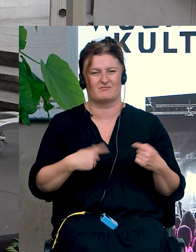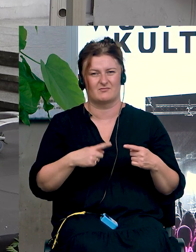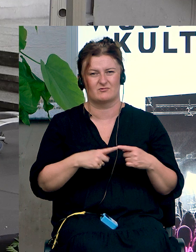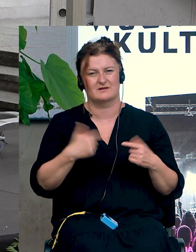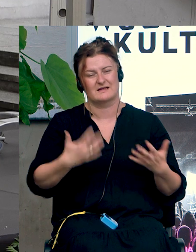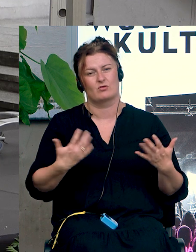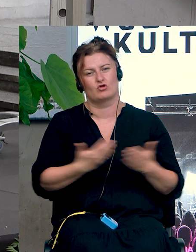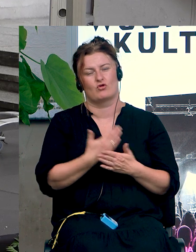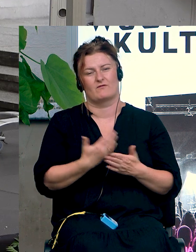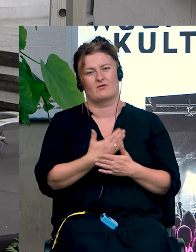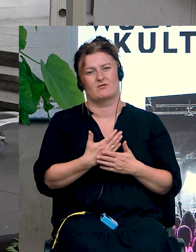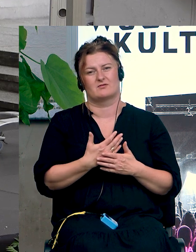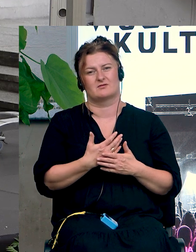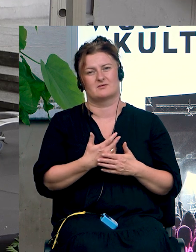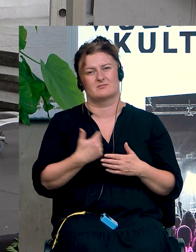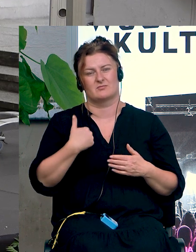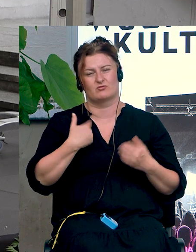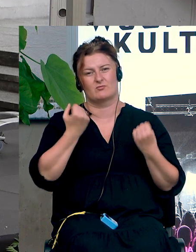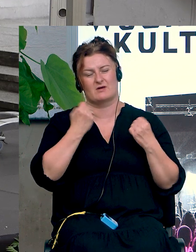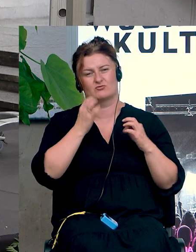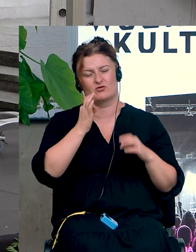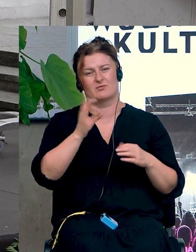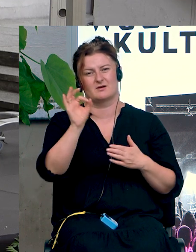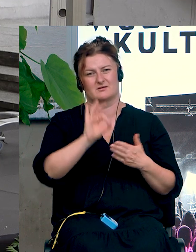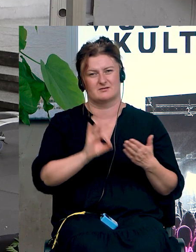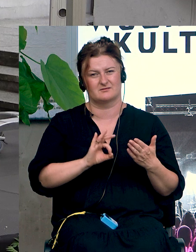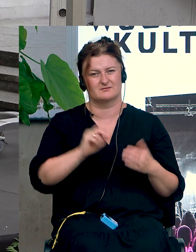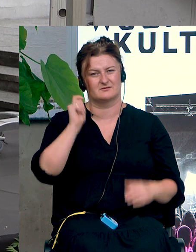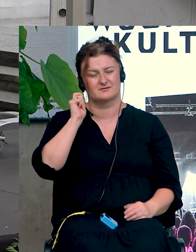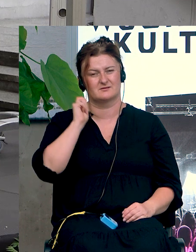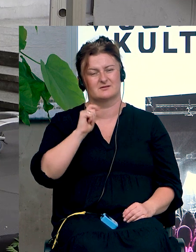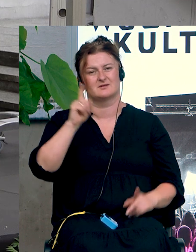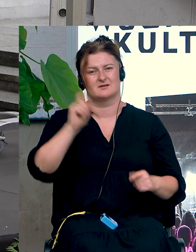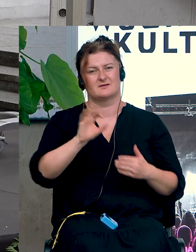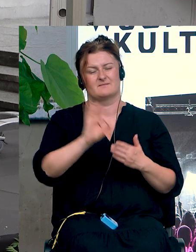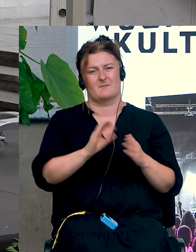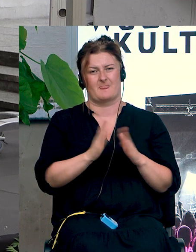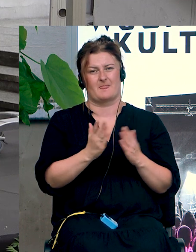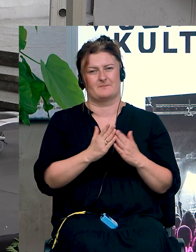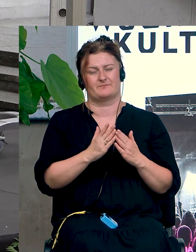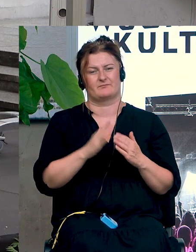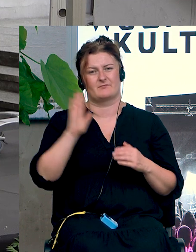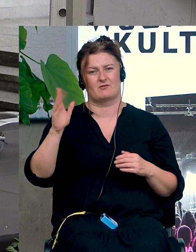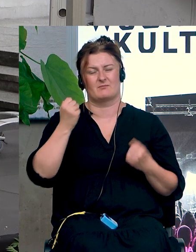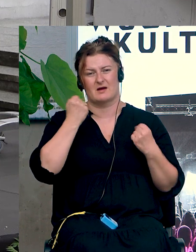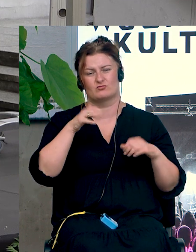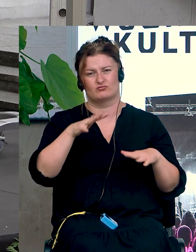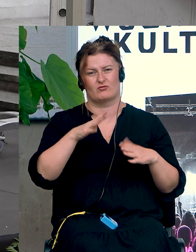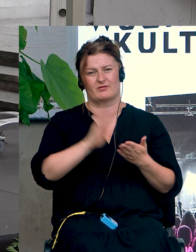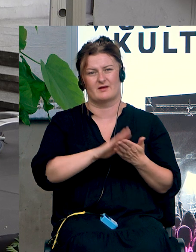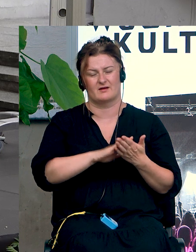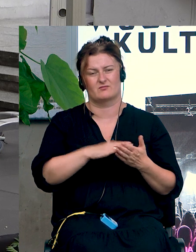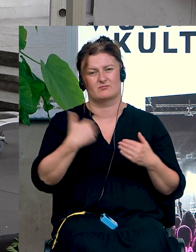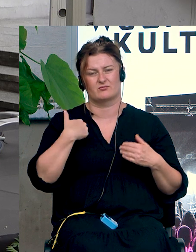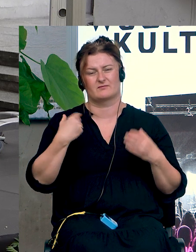гарна ілюстраторка, яка взялася малювати цю книжку. Вона мала дуже багато теж премій, вона дуже класна. І вона намалювала її